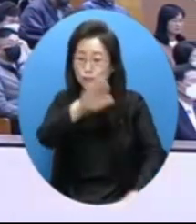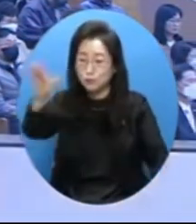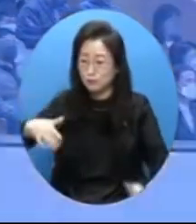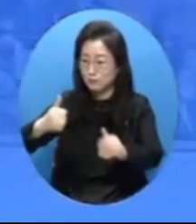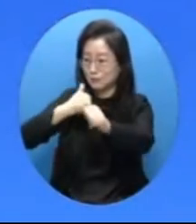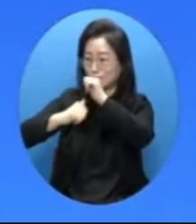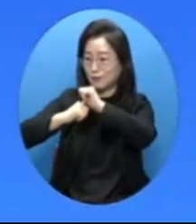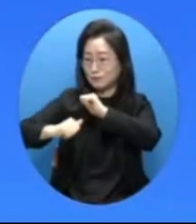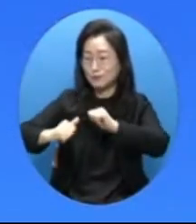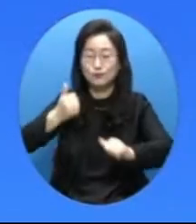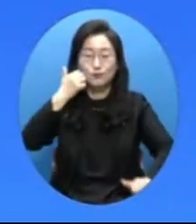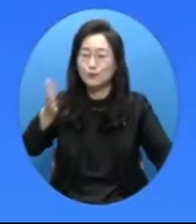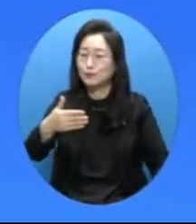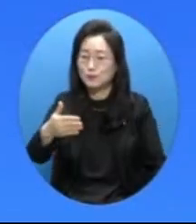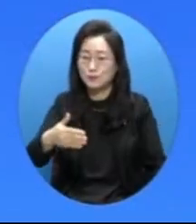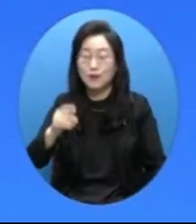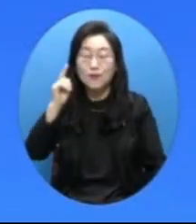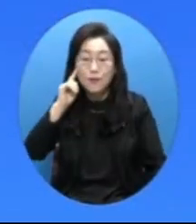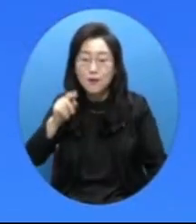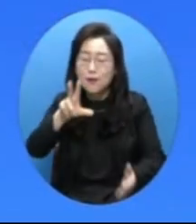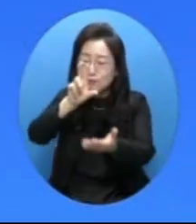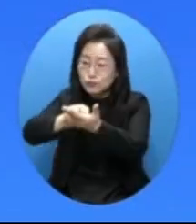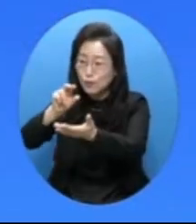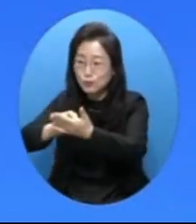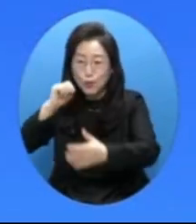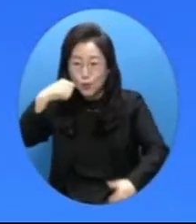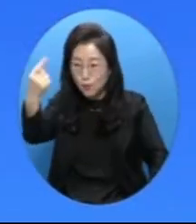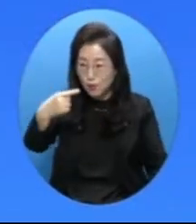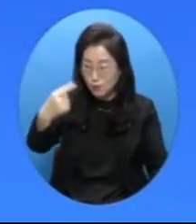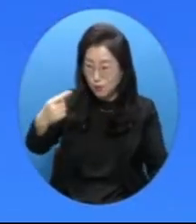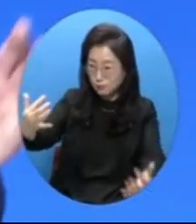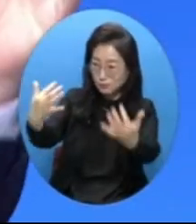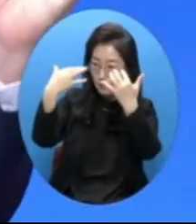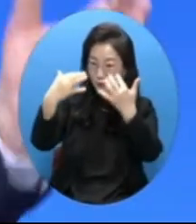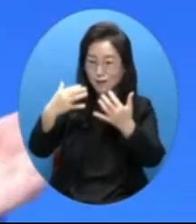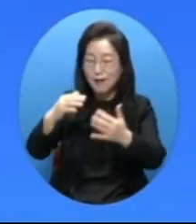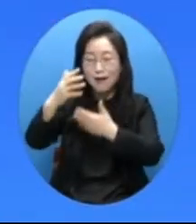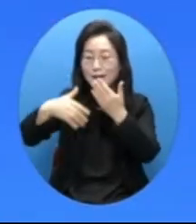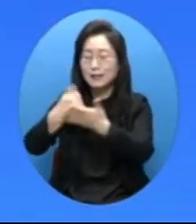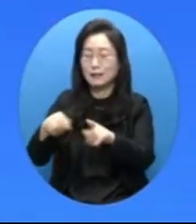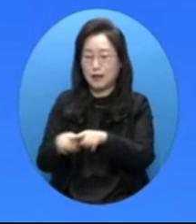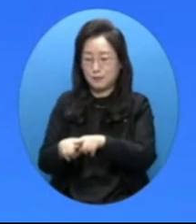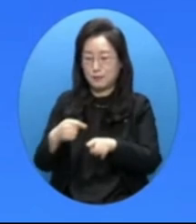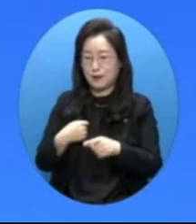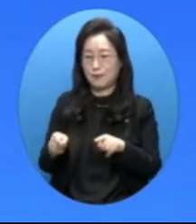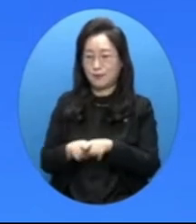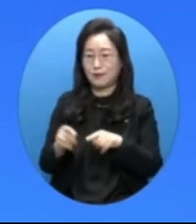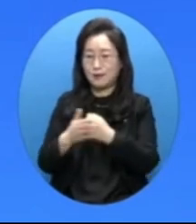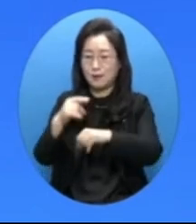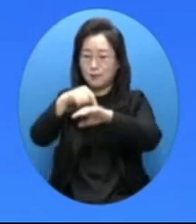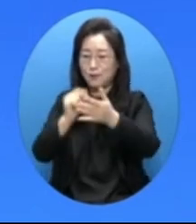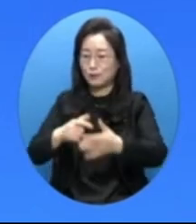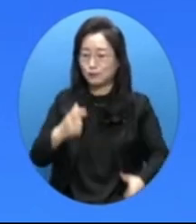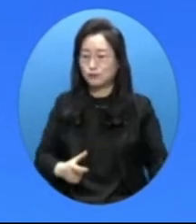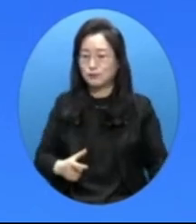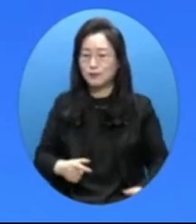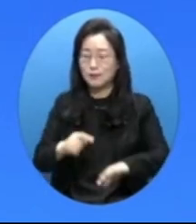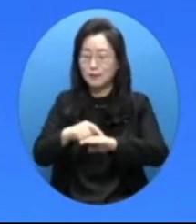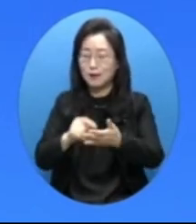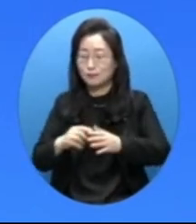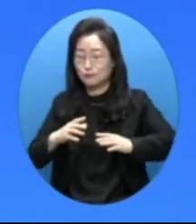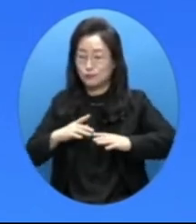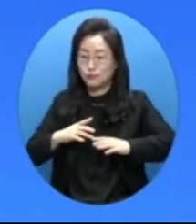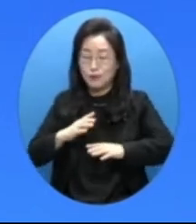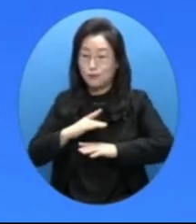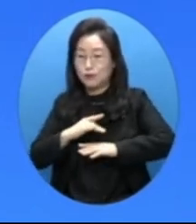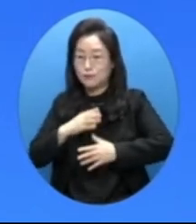당할 자가 없을 것입니다 어떤 문제가 어떤 어려움이 우리를 공격해 와도 하나님이 우리와 함께 하시기 때문에 우리의 마음을 굳게 하고 두려워하지 말고